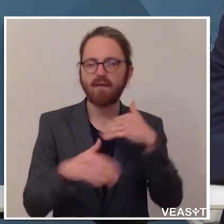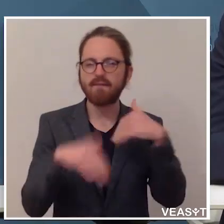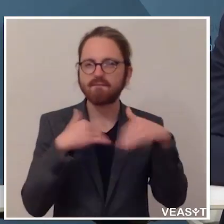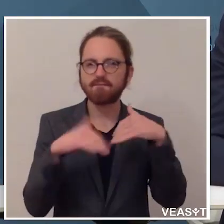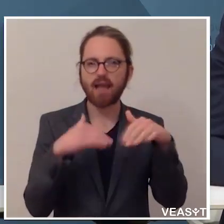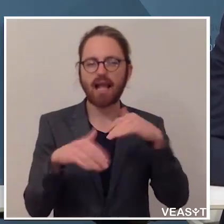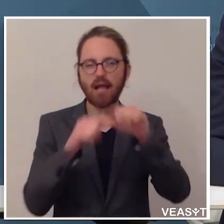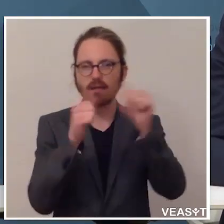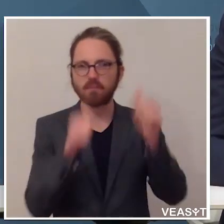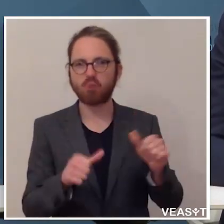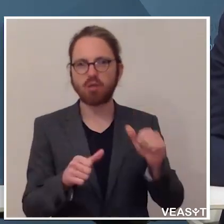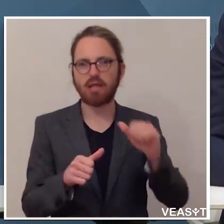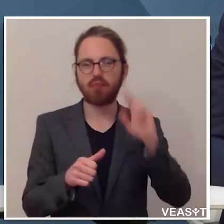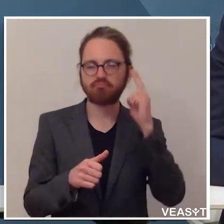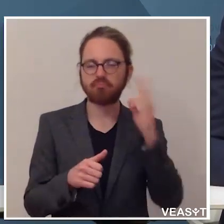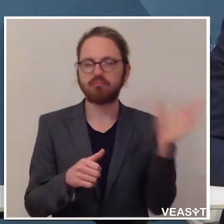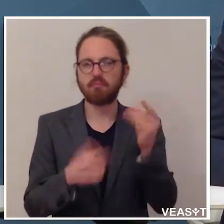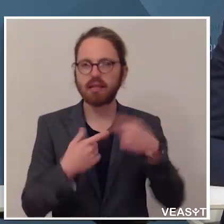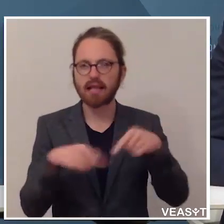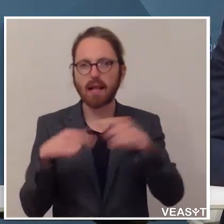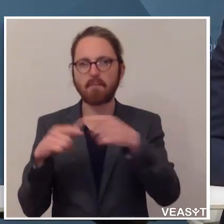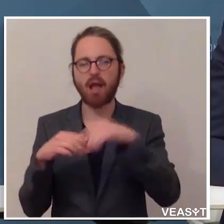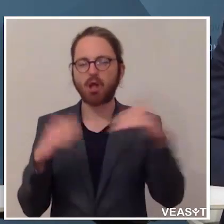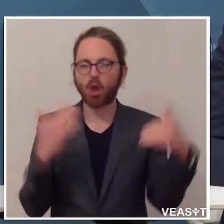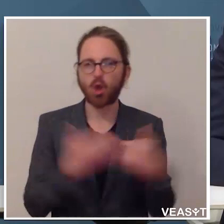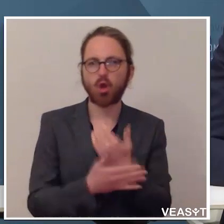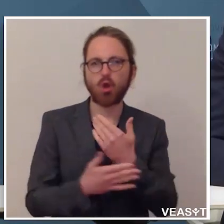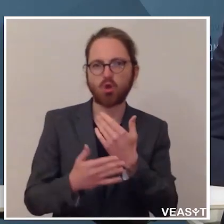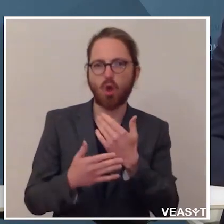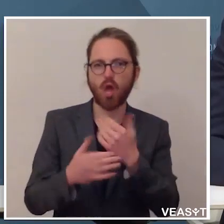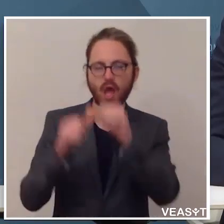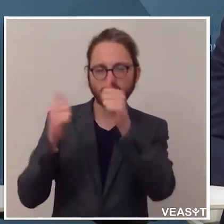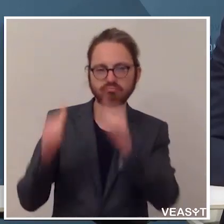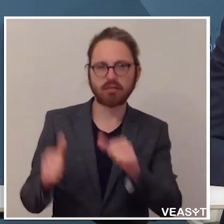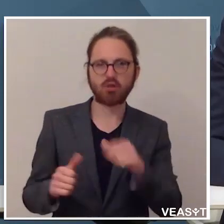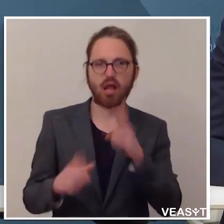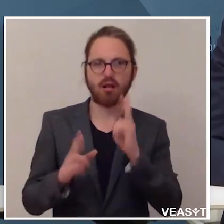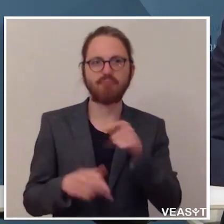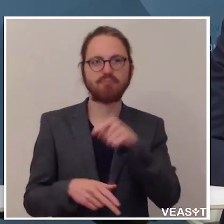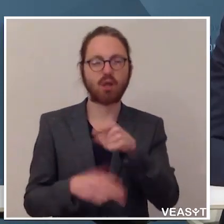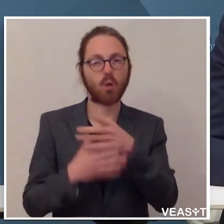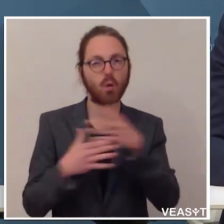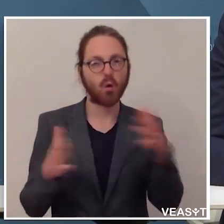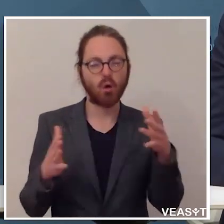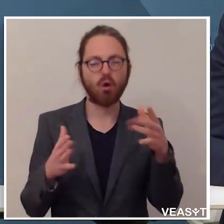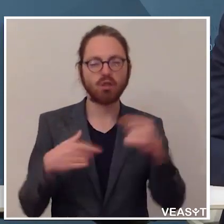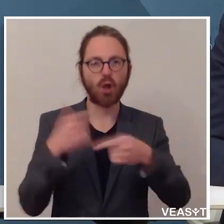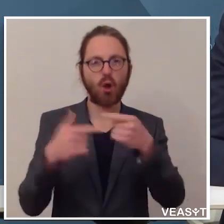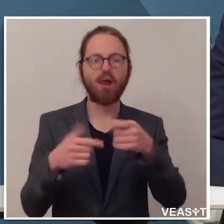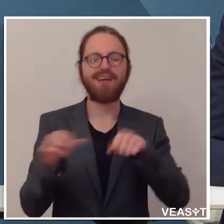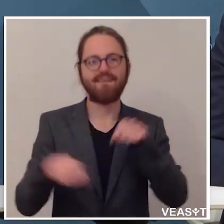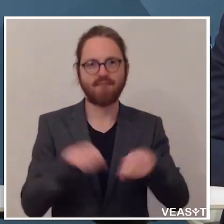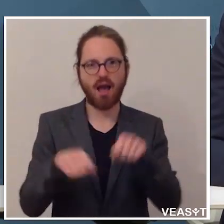anzudenken, mit den Gemeinden zusammen neue Konzepte auszuarbeiten. Und hier wird auch das Fahrrad eine wesentliche Rolle spielen. Es wird auch